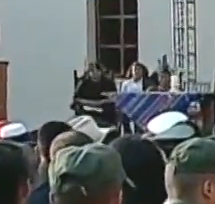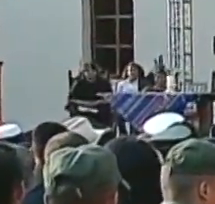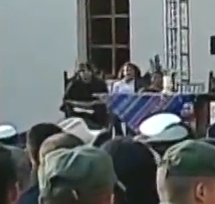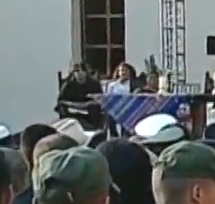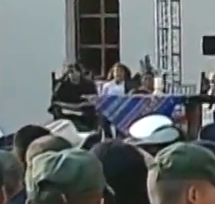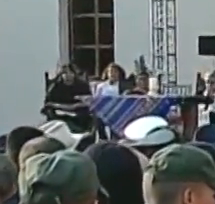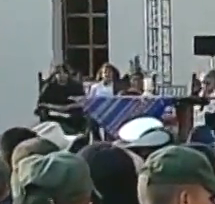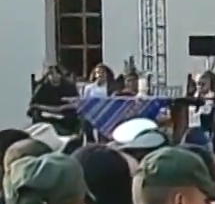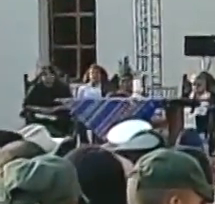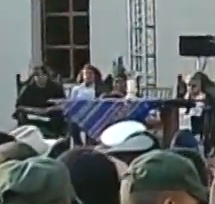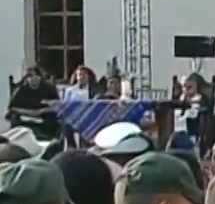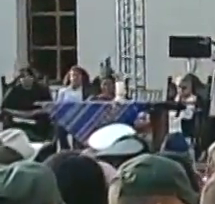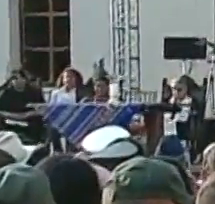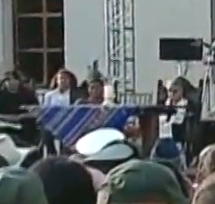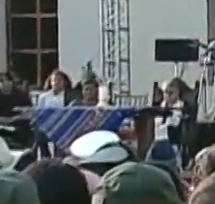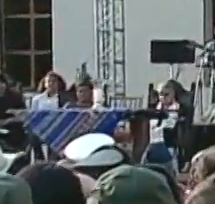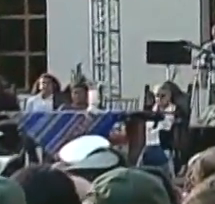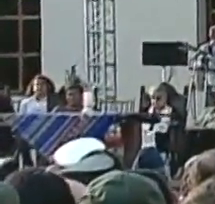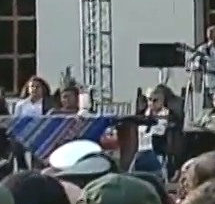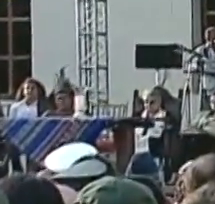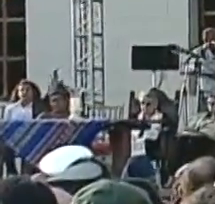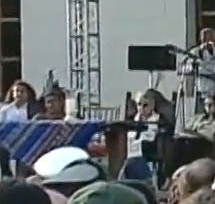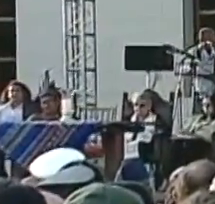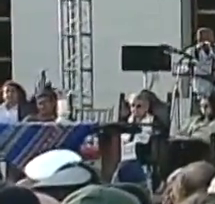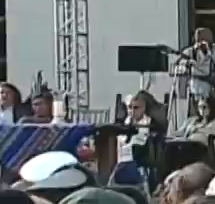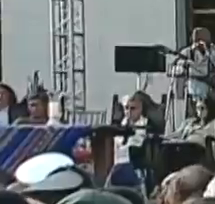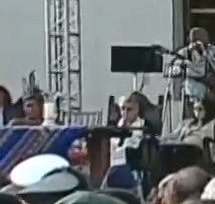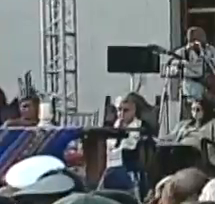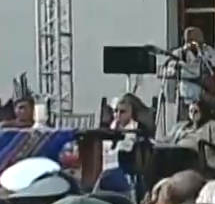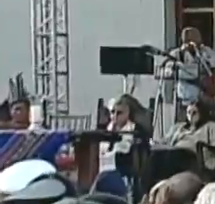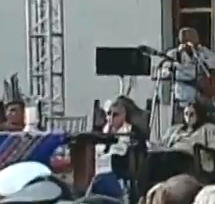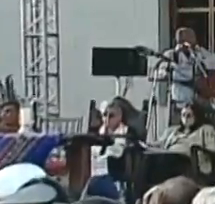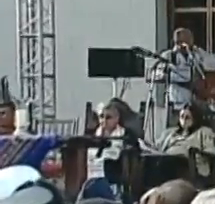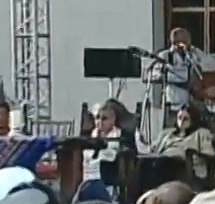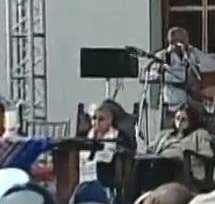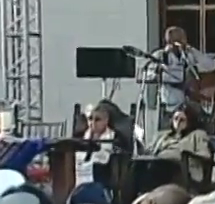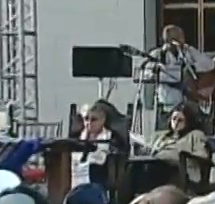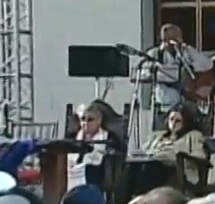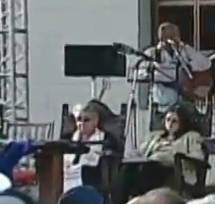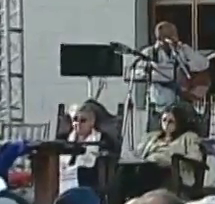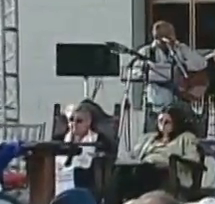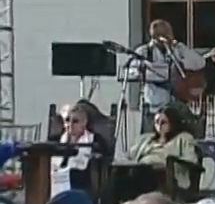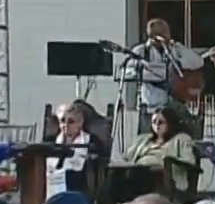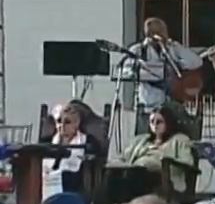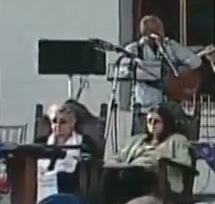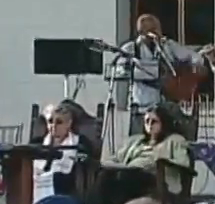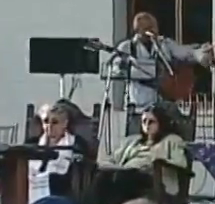En el cané se metió.